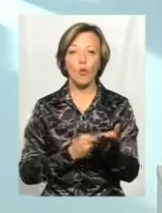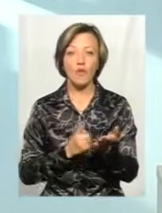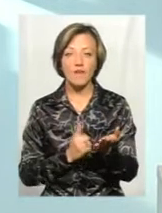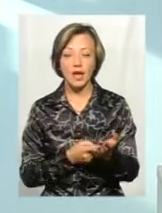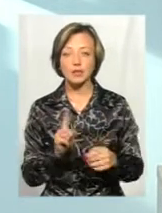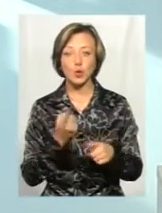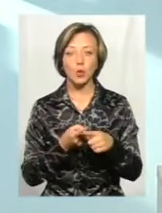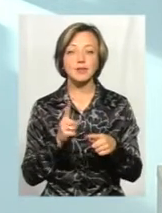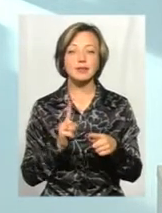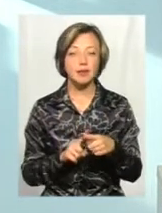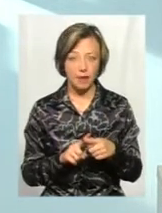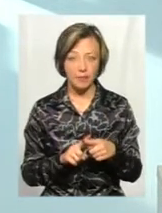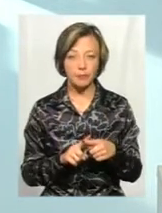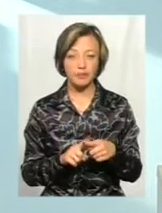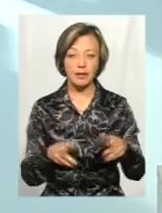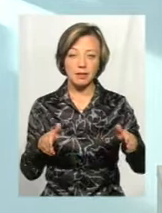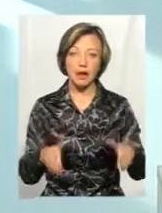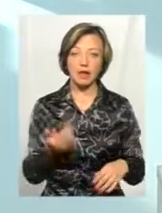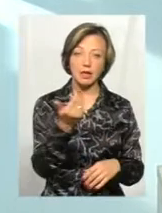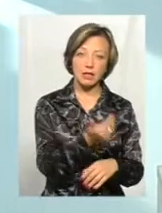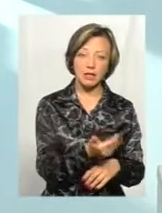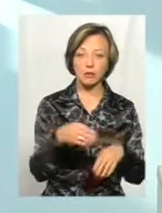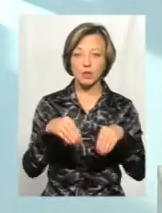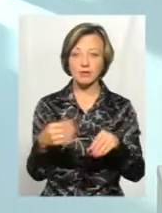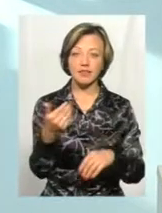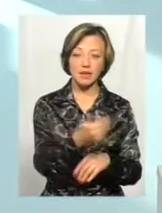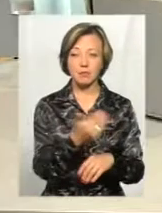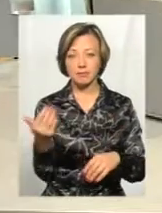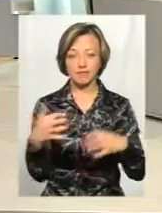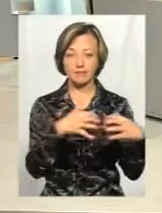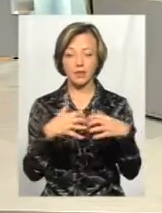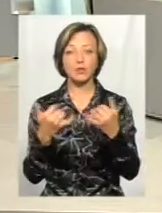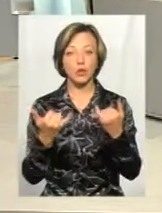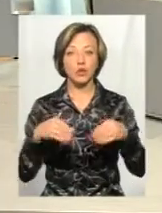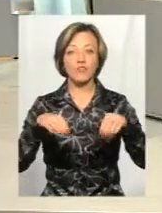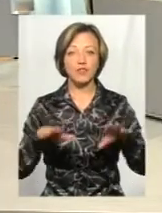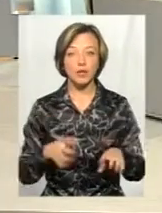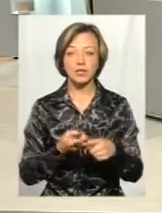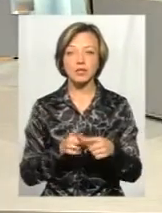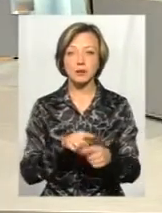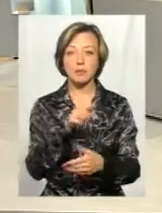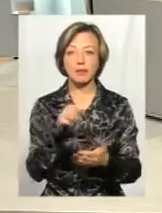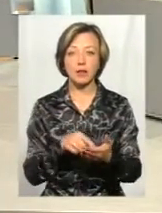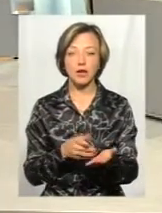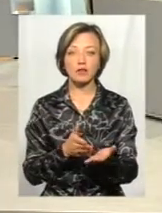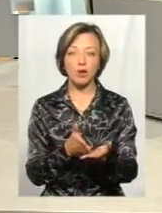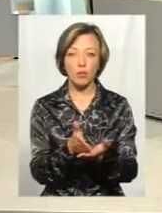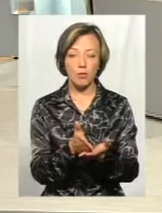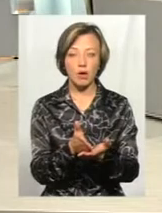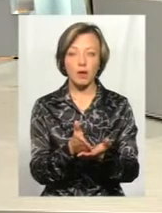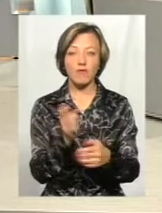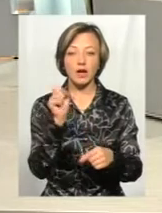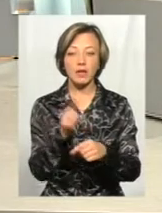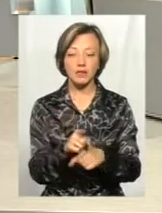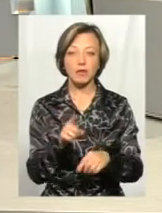що це ділянка належить їм, посіви належать їм і так далі. Сьогодні ми вирішили це питання шляхом власне,